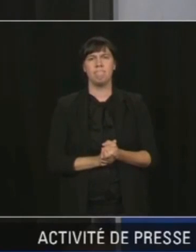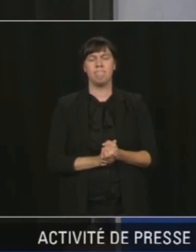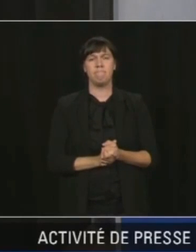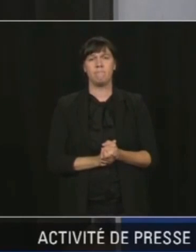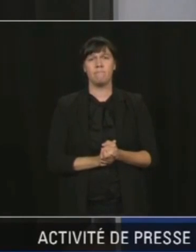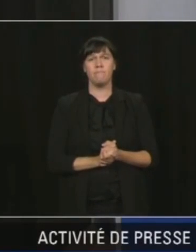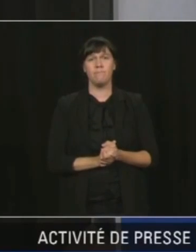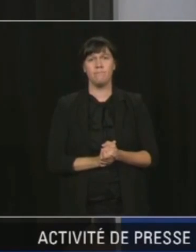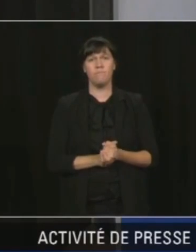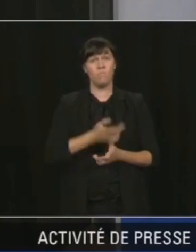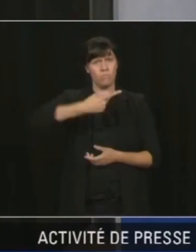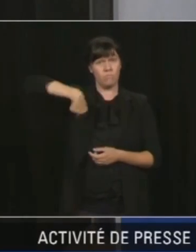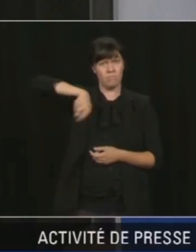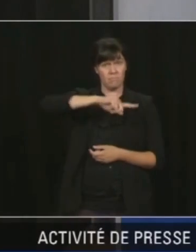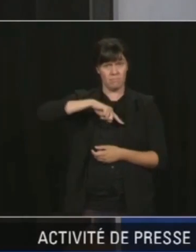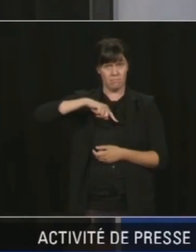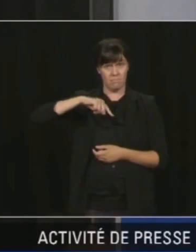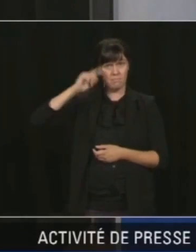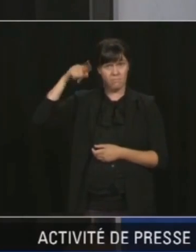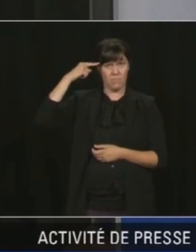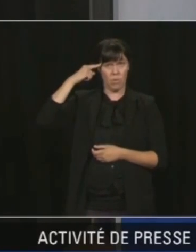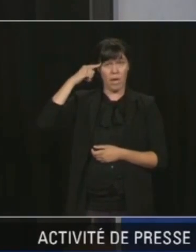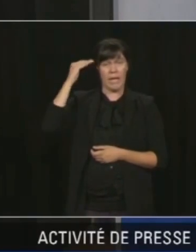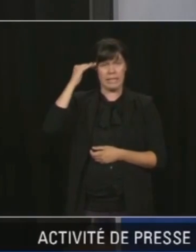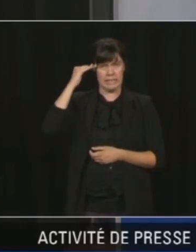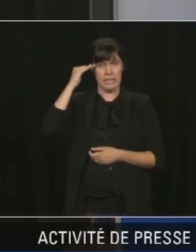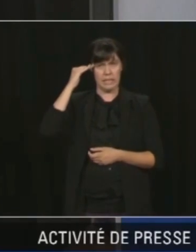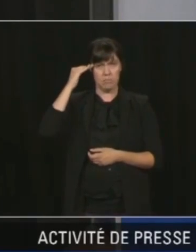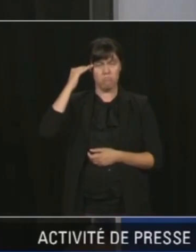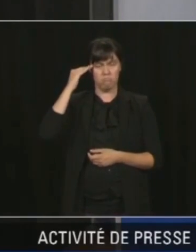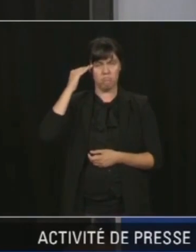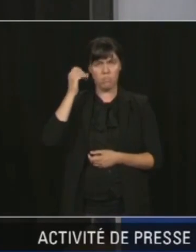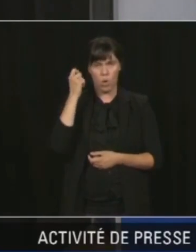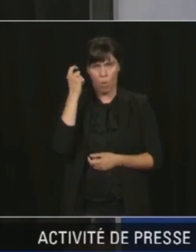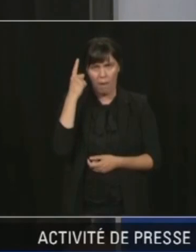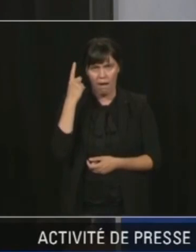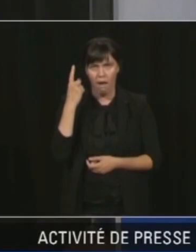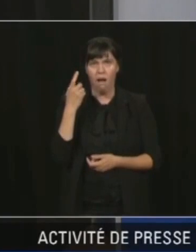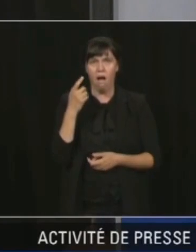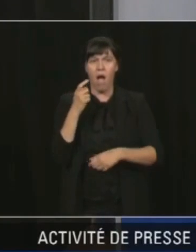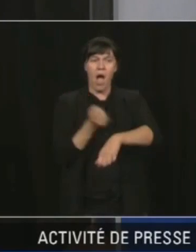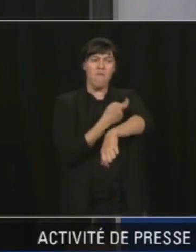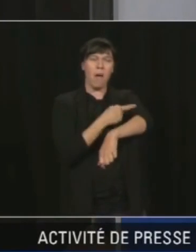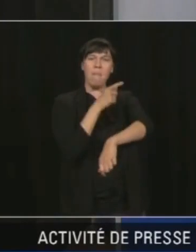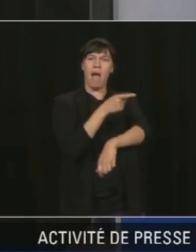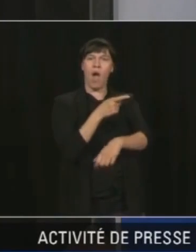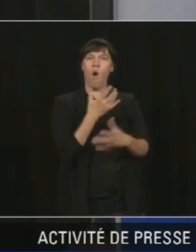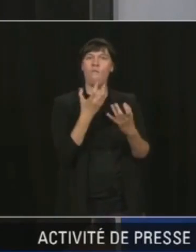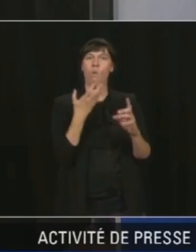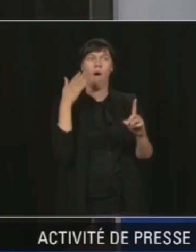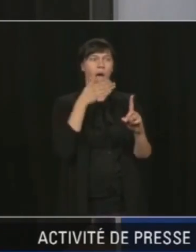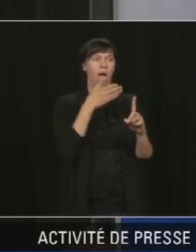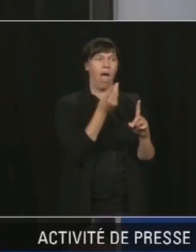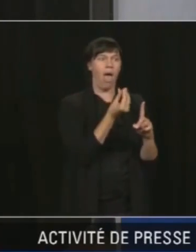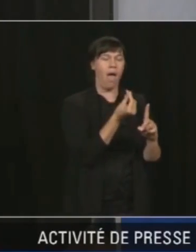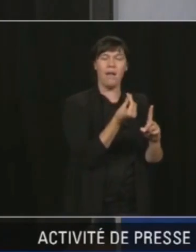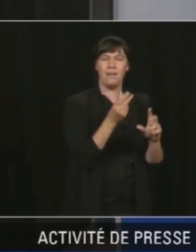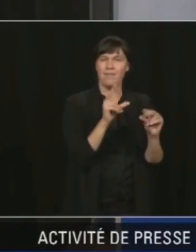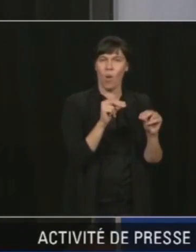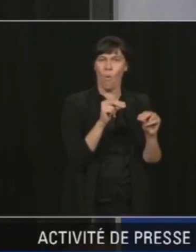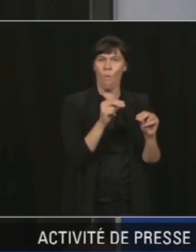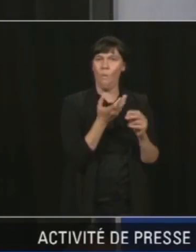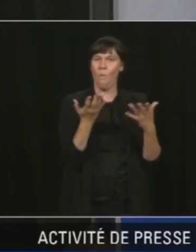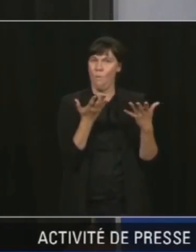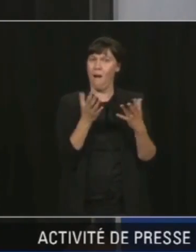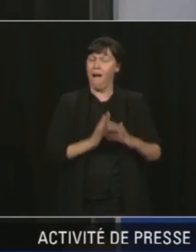l'essentiel pour les infirmières, c'est pas l'argent, c'est La qualité de vie, c'est d'être capable d'arrêter